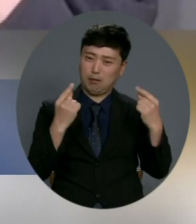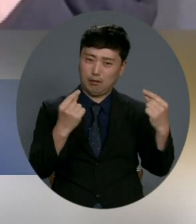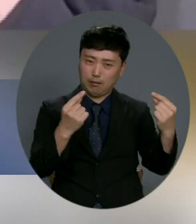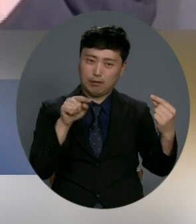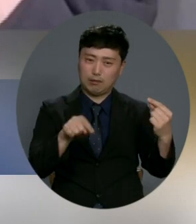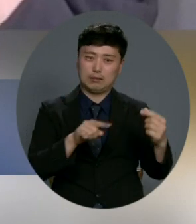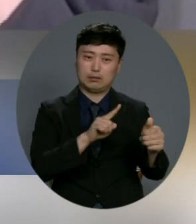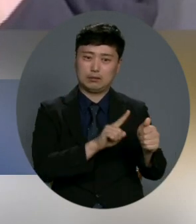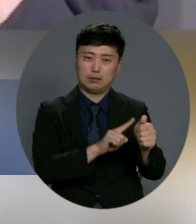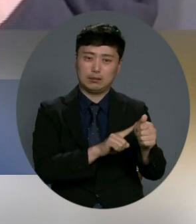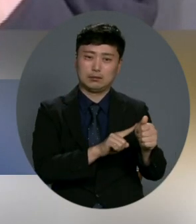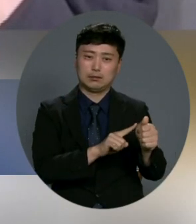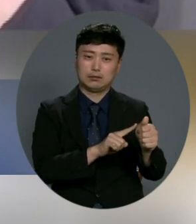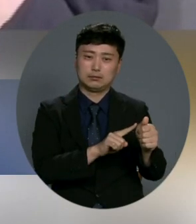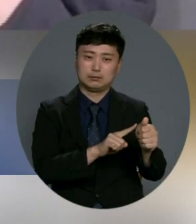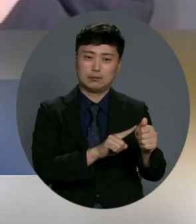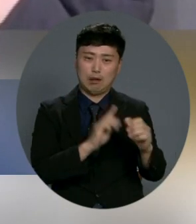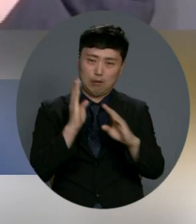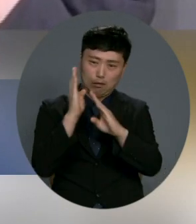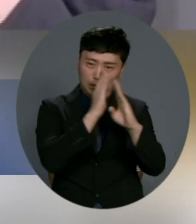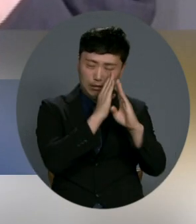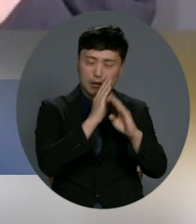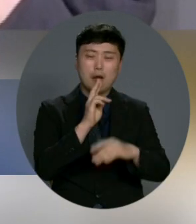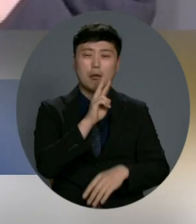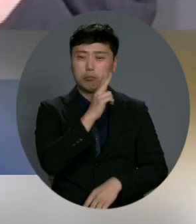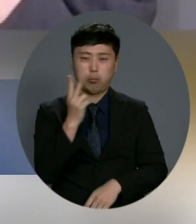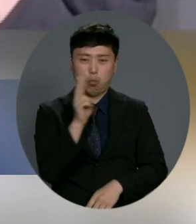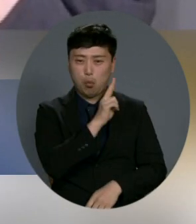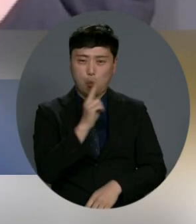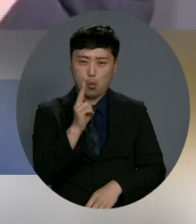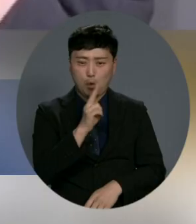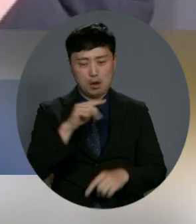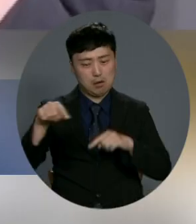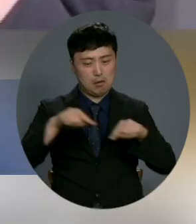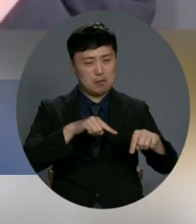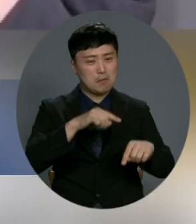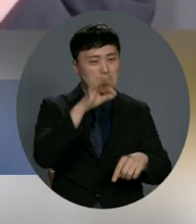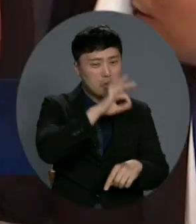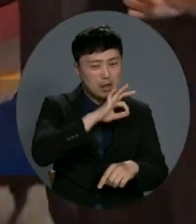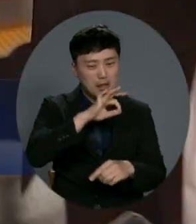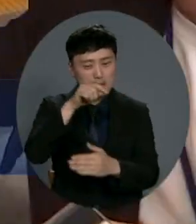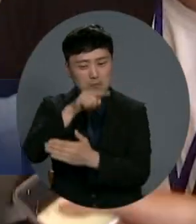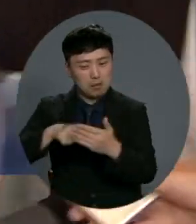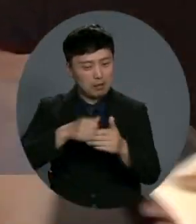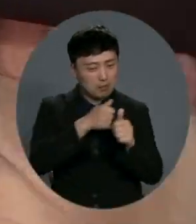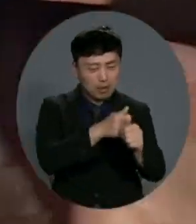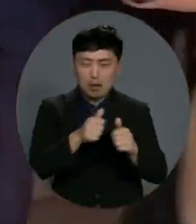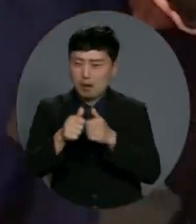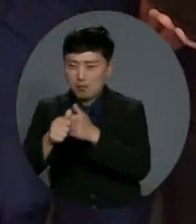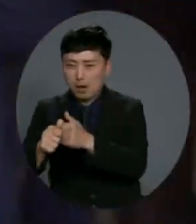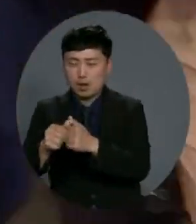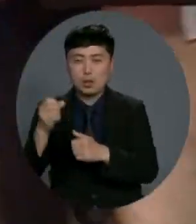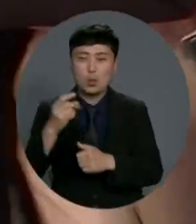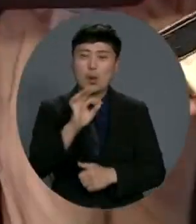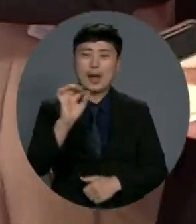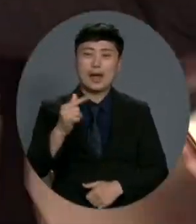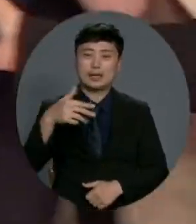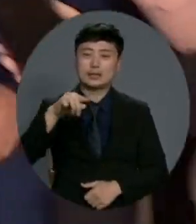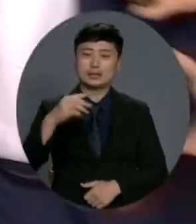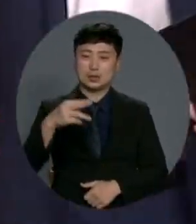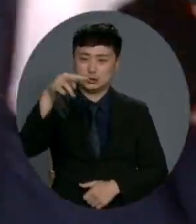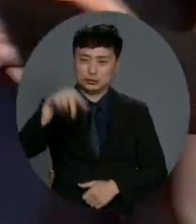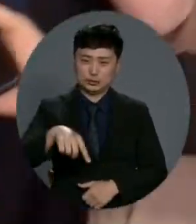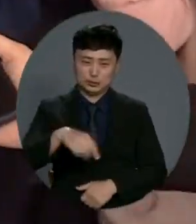그분 말씀이 너무 오락가락하세요. 정치적 유불리에 따라서. 안철수 의원도